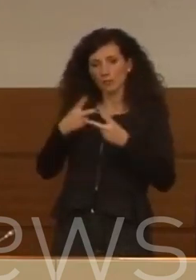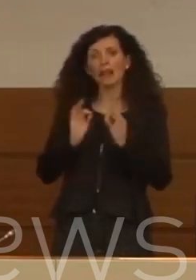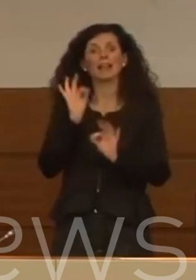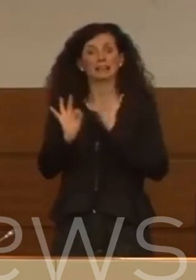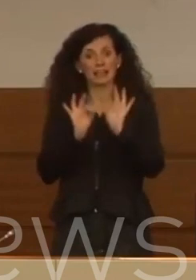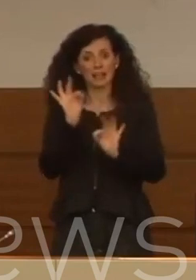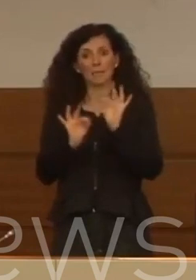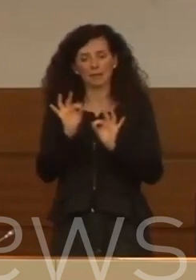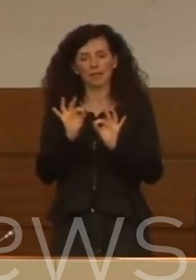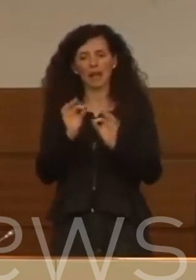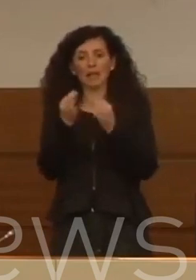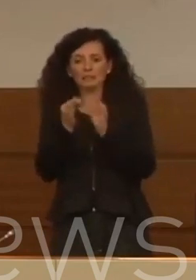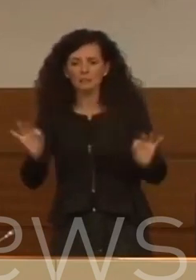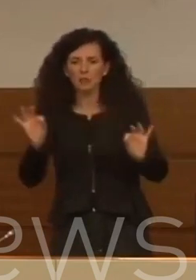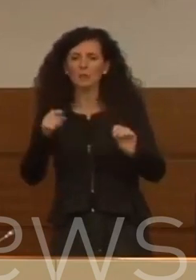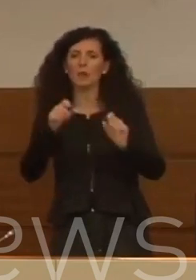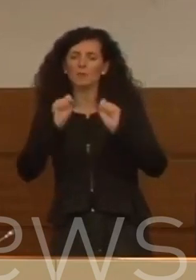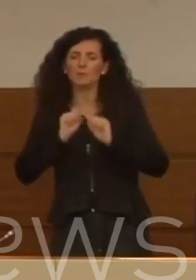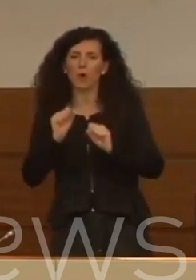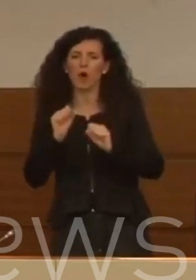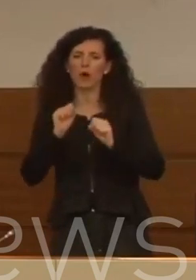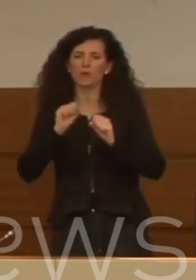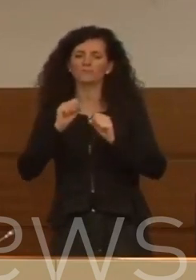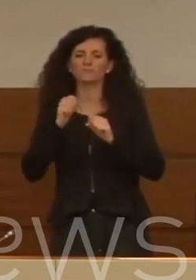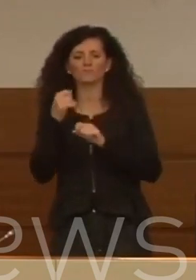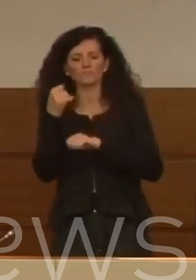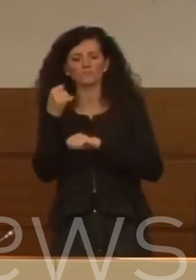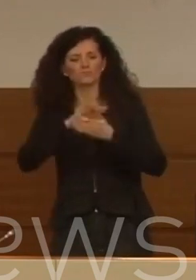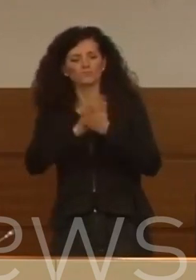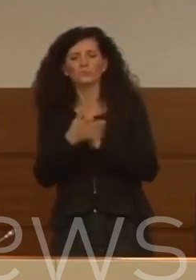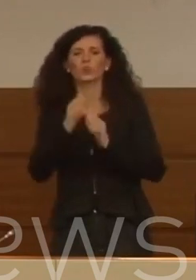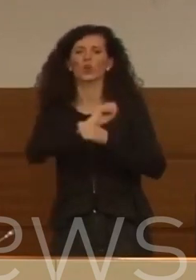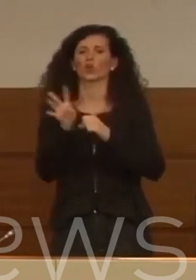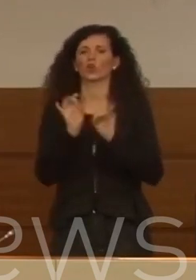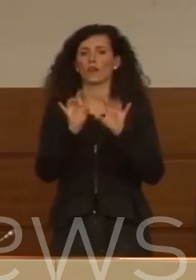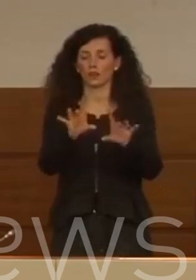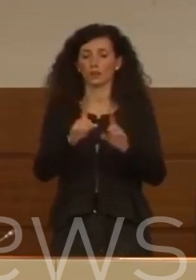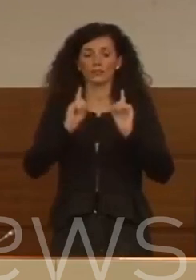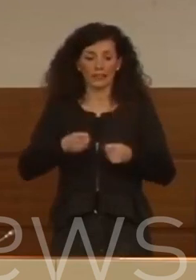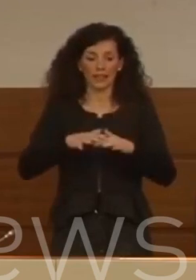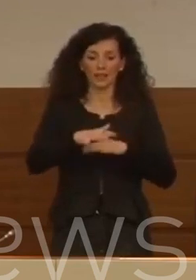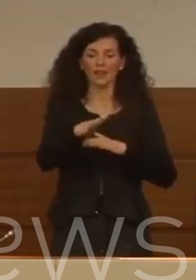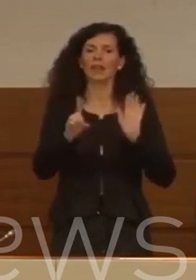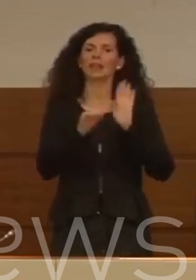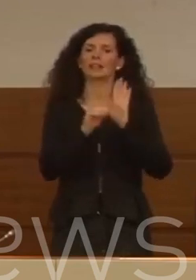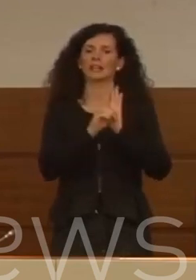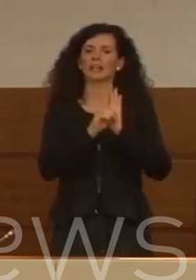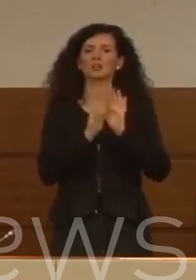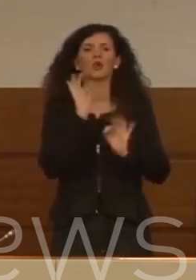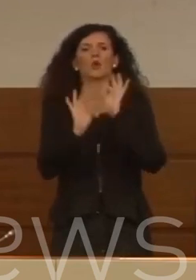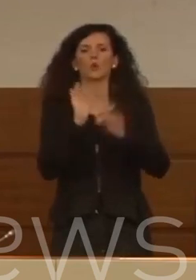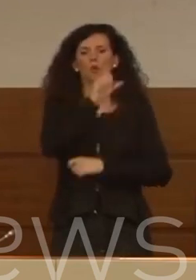per combattere il coronavirus uscirà a breve il decreto cura italia nel quale